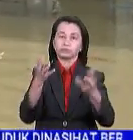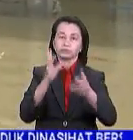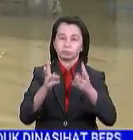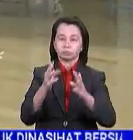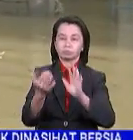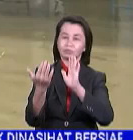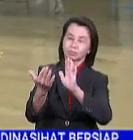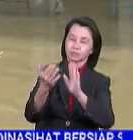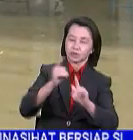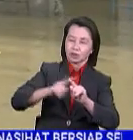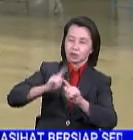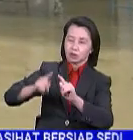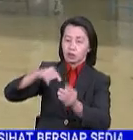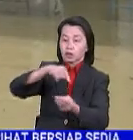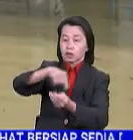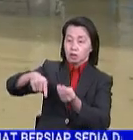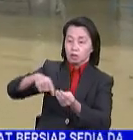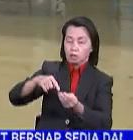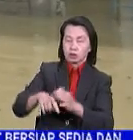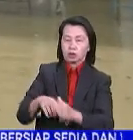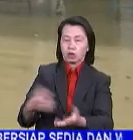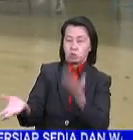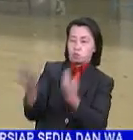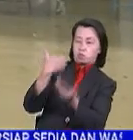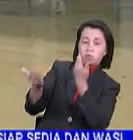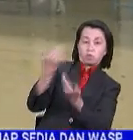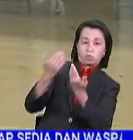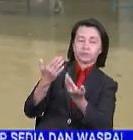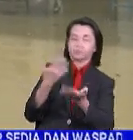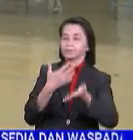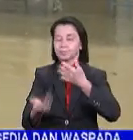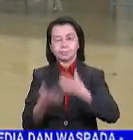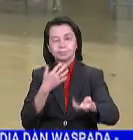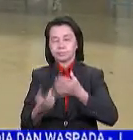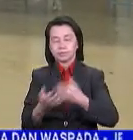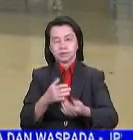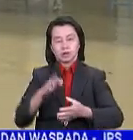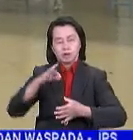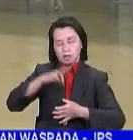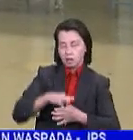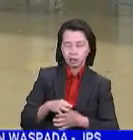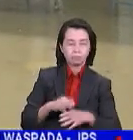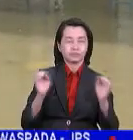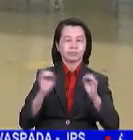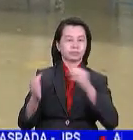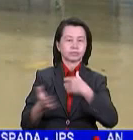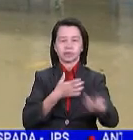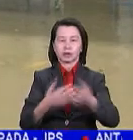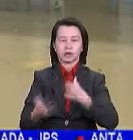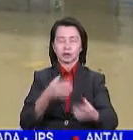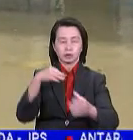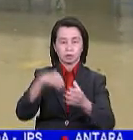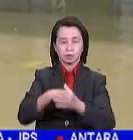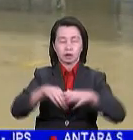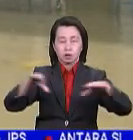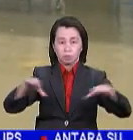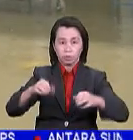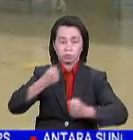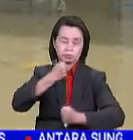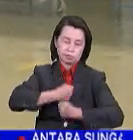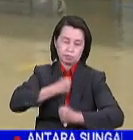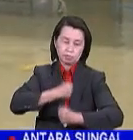berdepan dengan pelbagai situasi dan tomahan, namun itu tidak melemahkan semangat mereka dalam